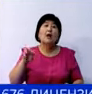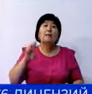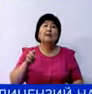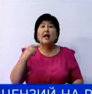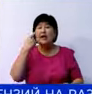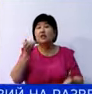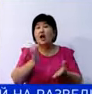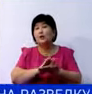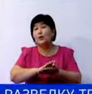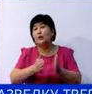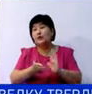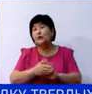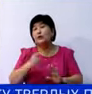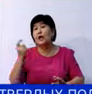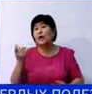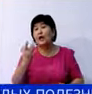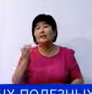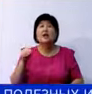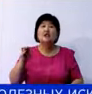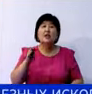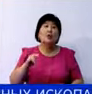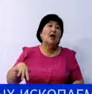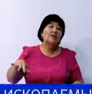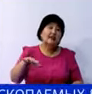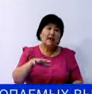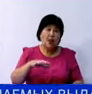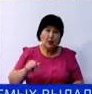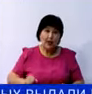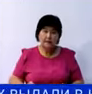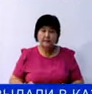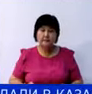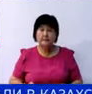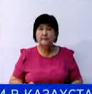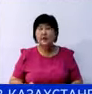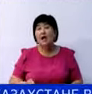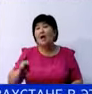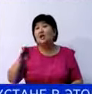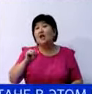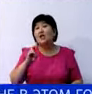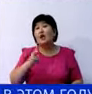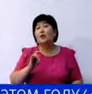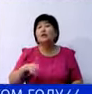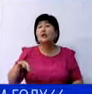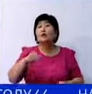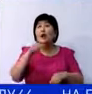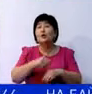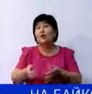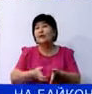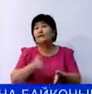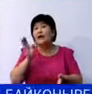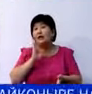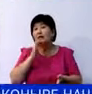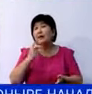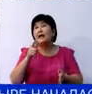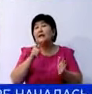ознакомился ситуацией в хозяйствах жена курганского района же на курганском районе ощущается нехватка воды на